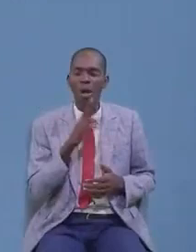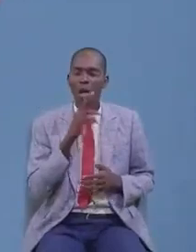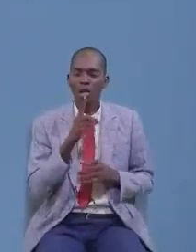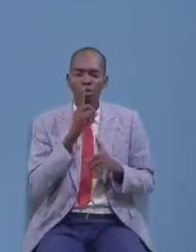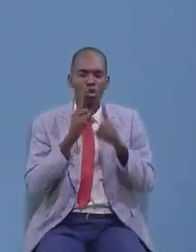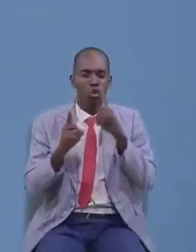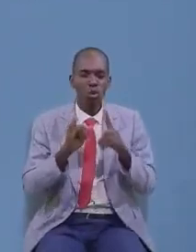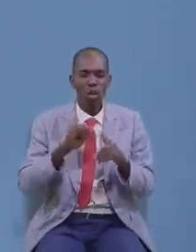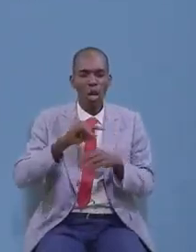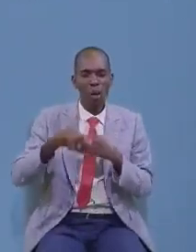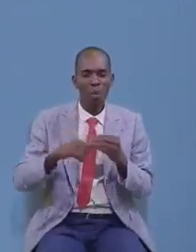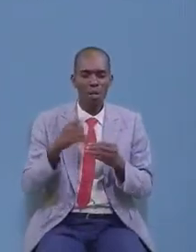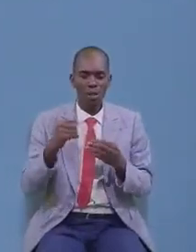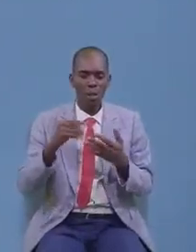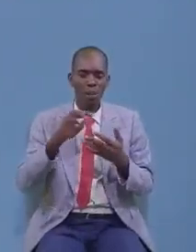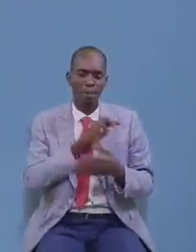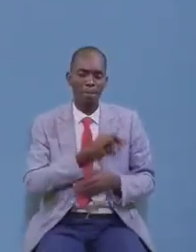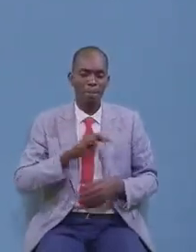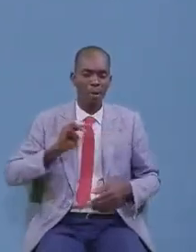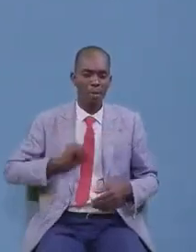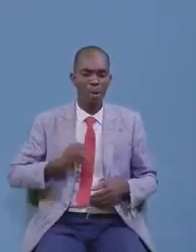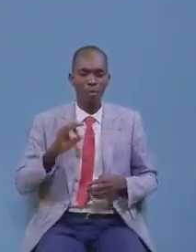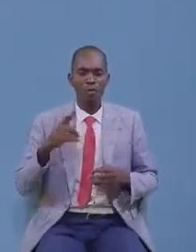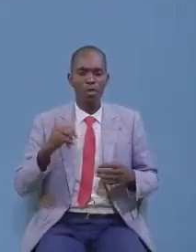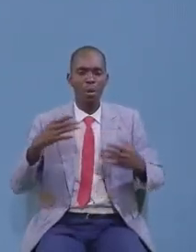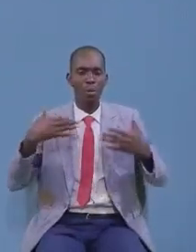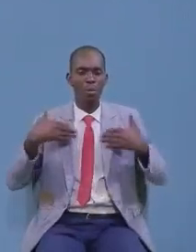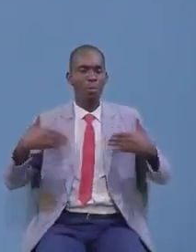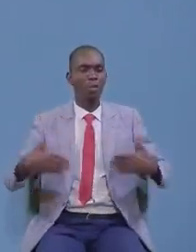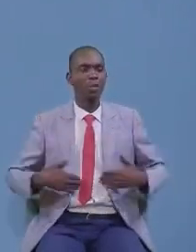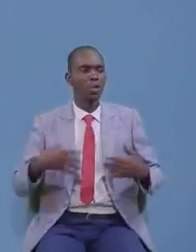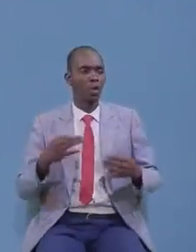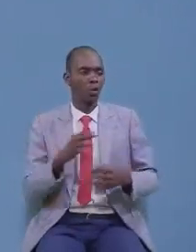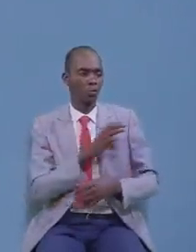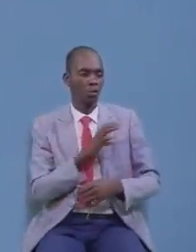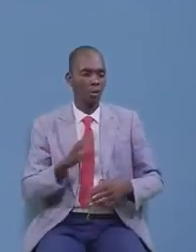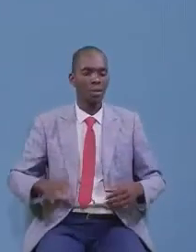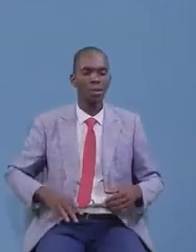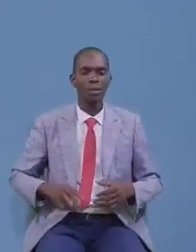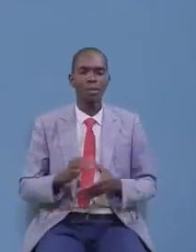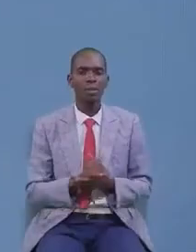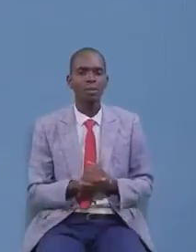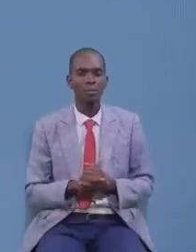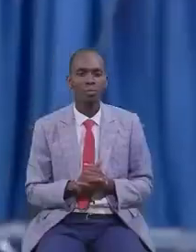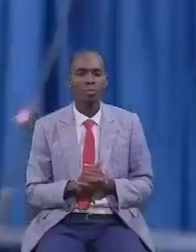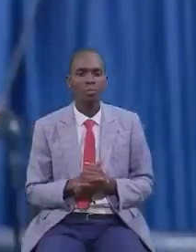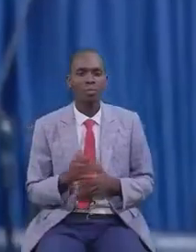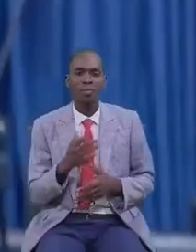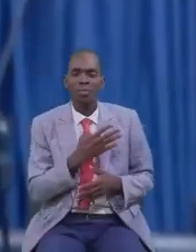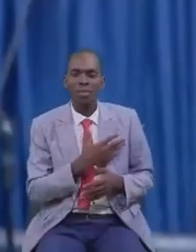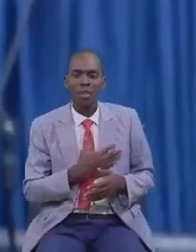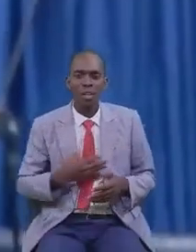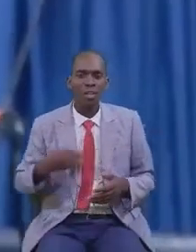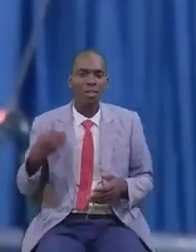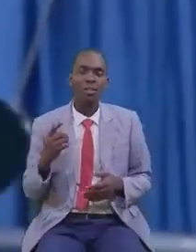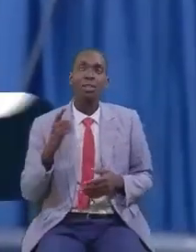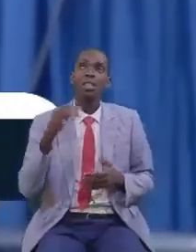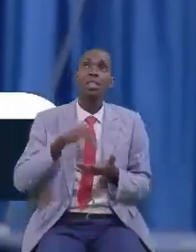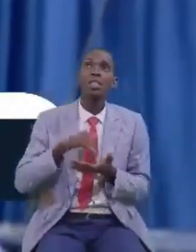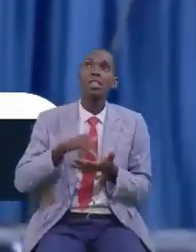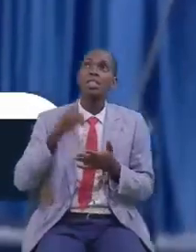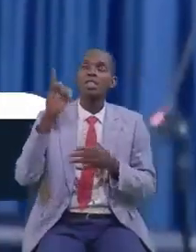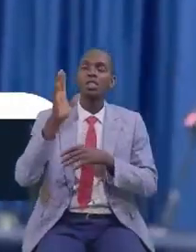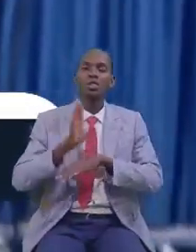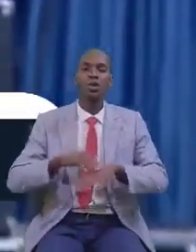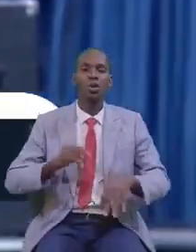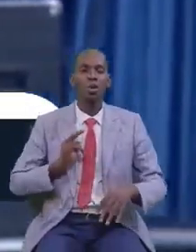members of the body of Christ. క్రీస్తు సంఘమైన దేహానికి సంబంధించిన సభ్యుల గురించి మాట్లాడుకుంటున్నాం. And again, he calls us to watch. ఆయన